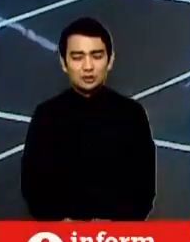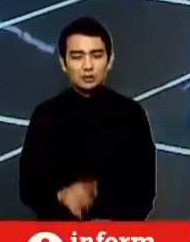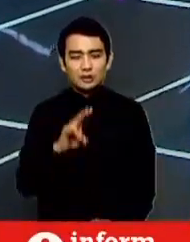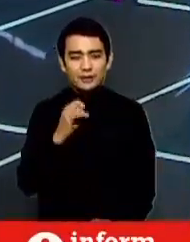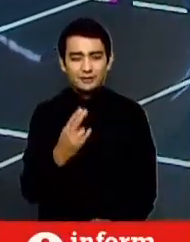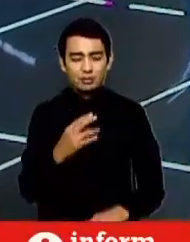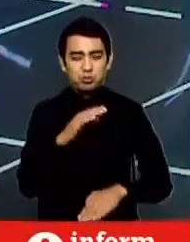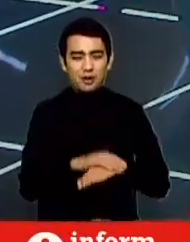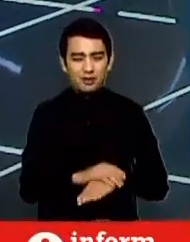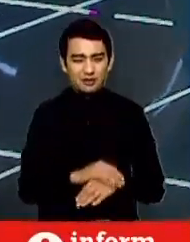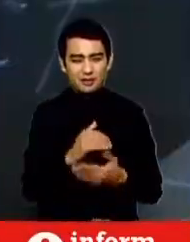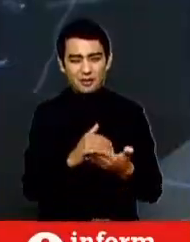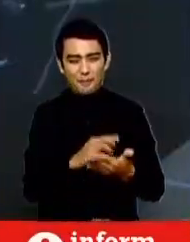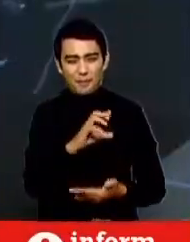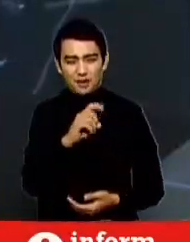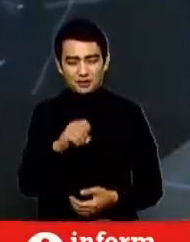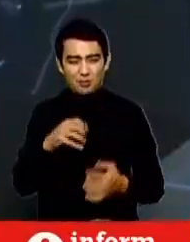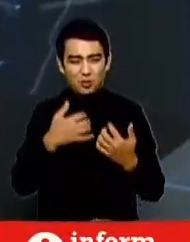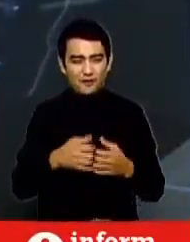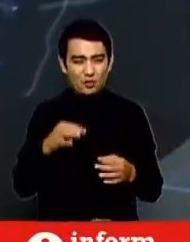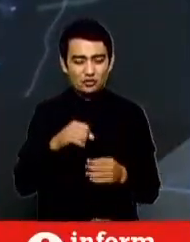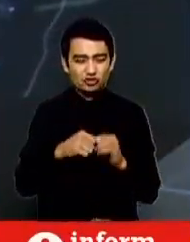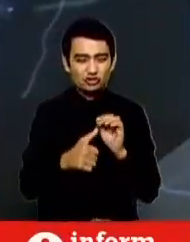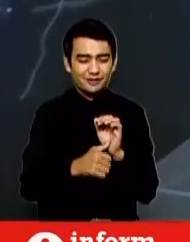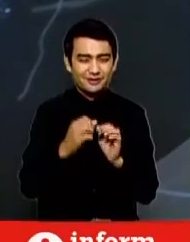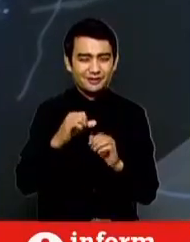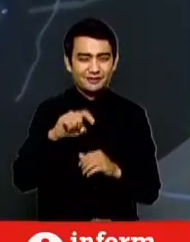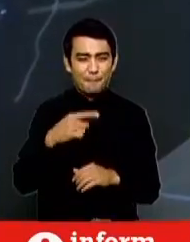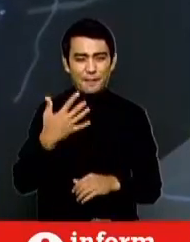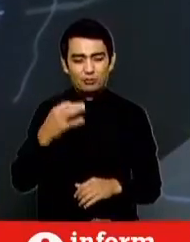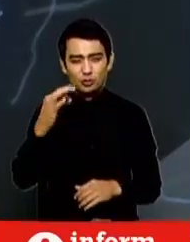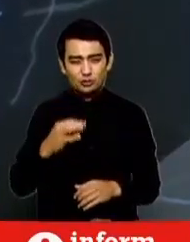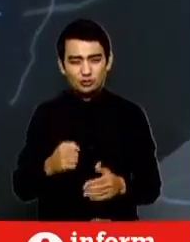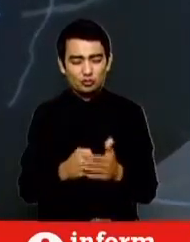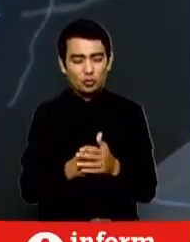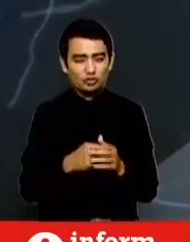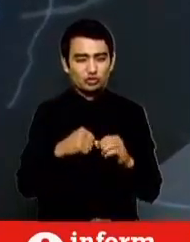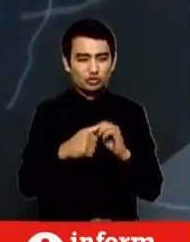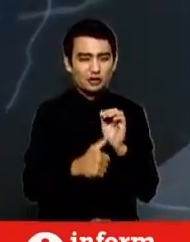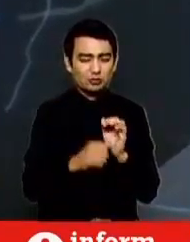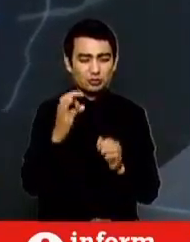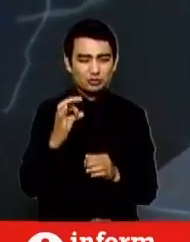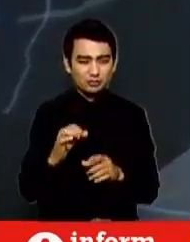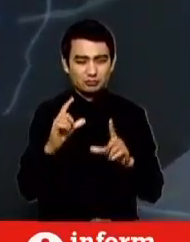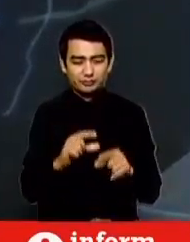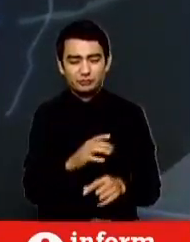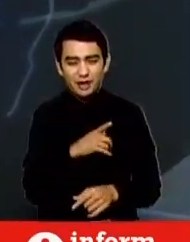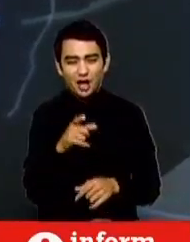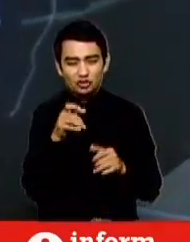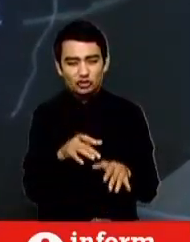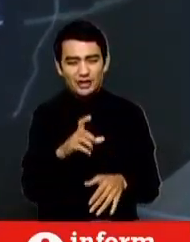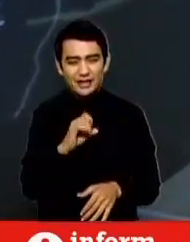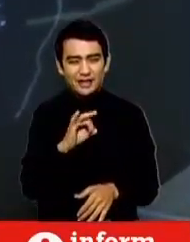Ұлттық банк базалық мөлшерлемені 16,5%-дан 16%-ға дейін төмендетті. Бұл шешім